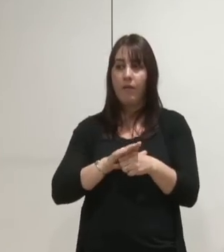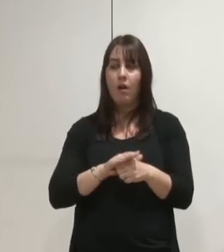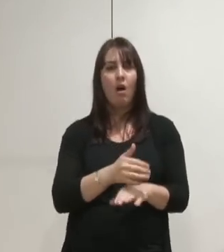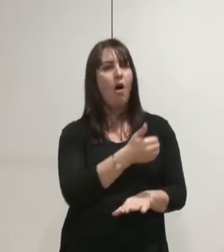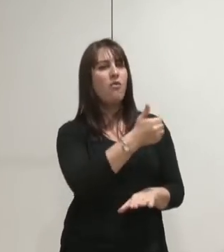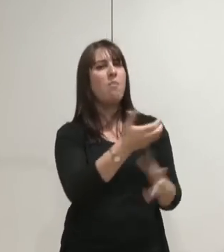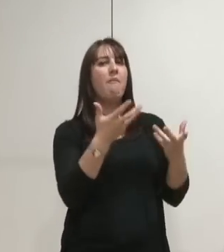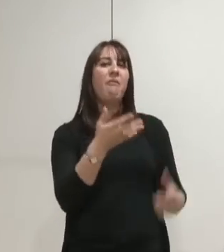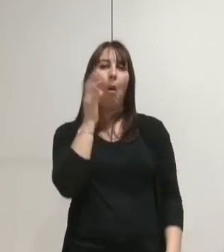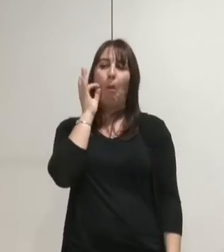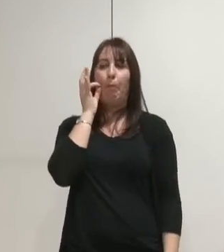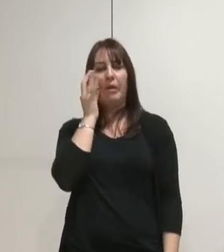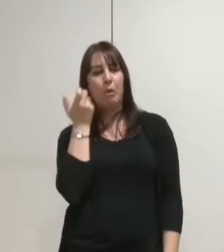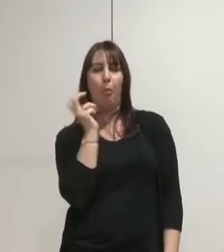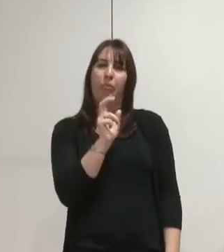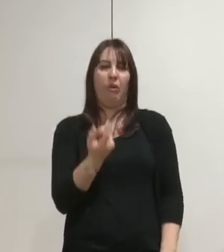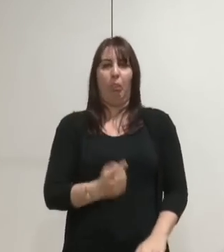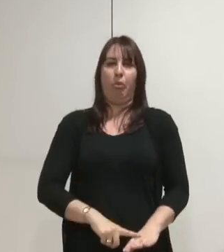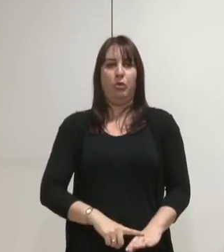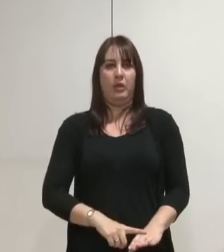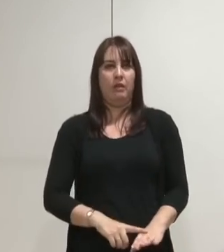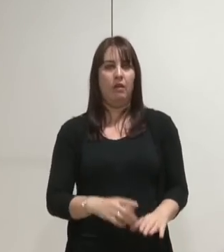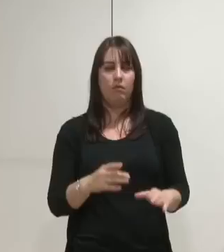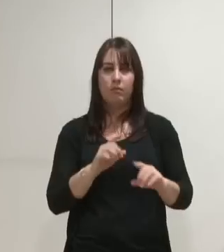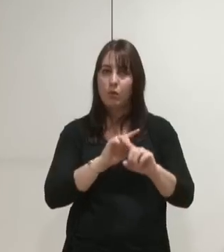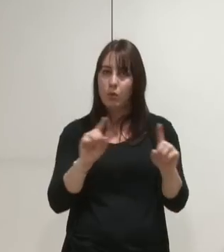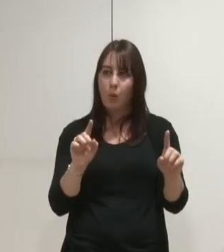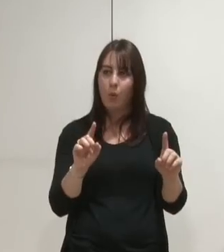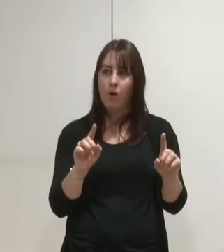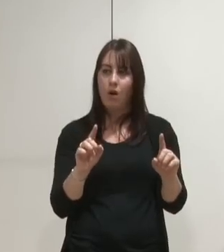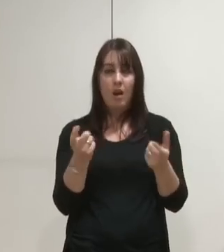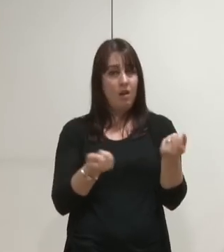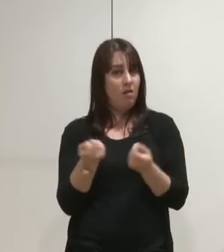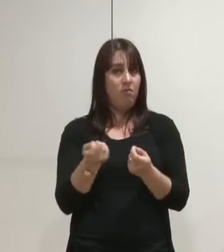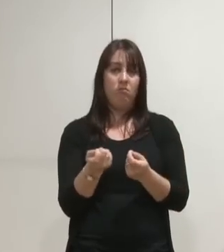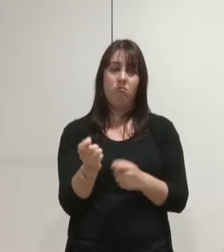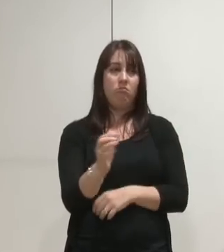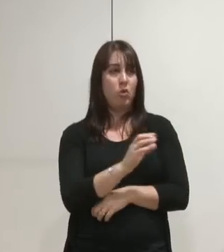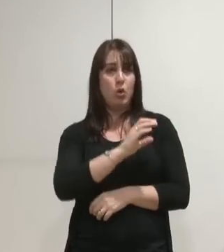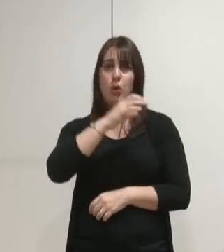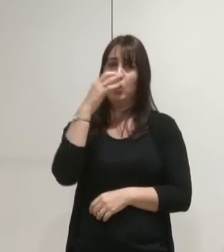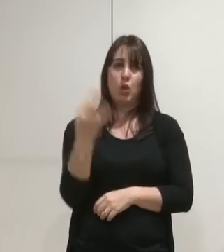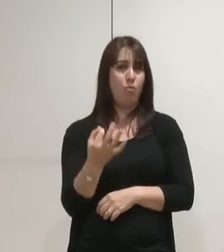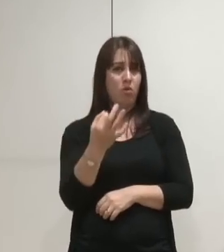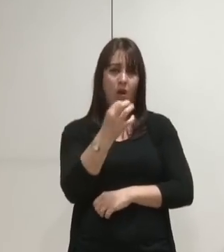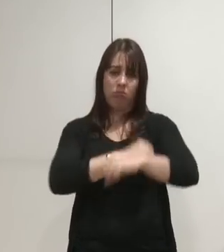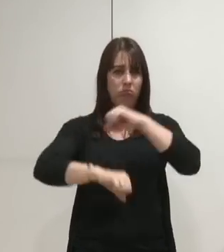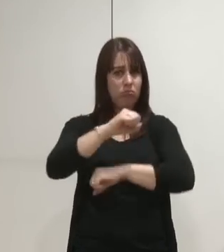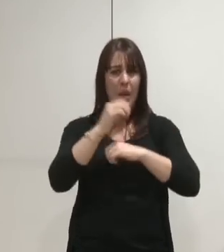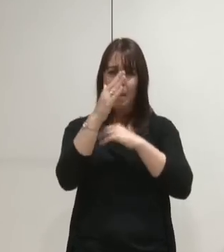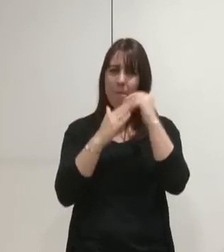voulez instituer tout de suite et bien une régie de plein exercice sur les métiers